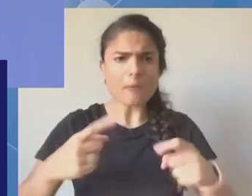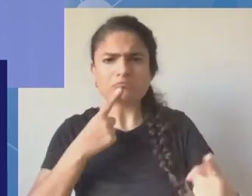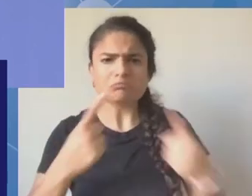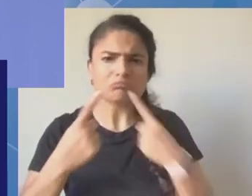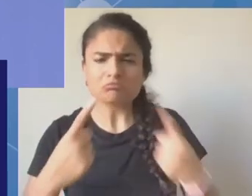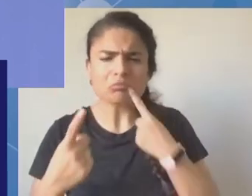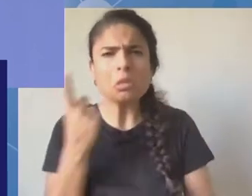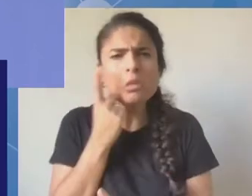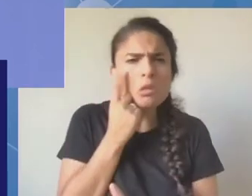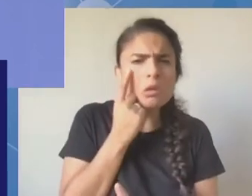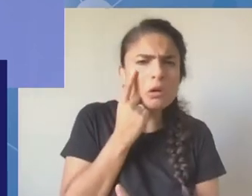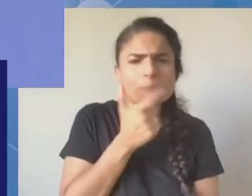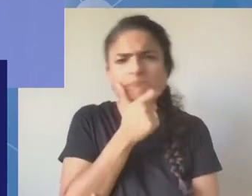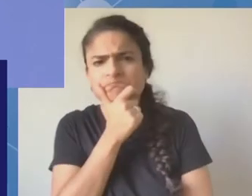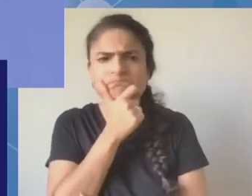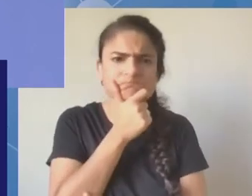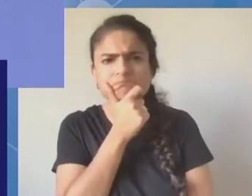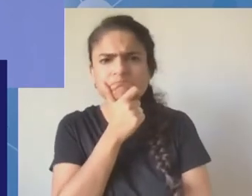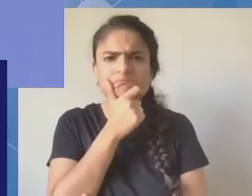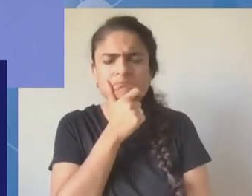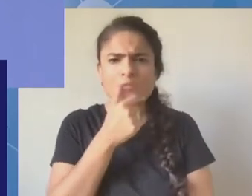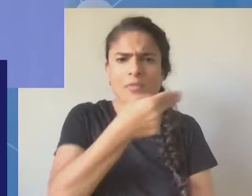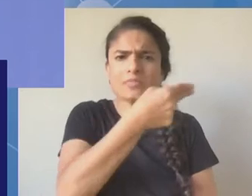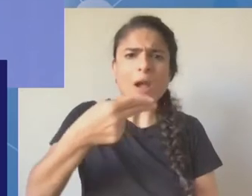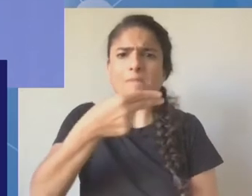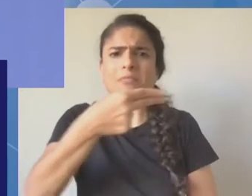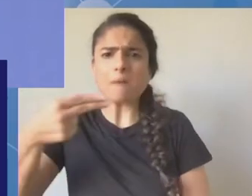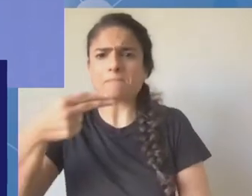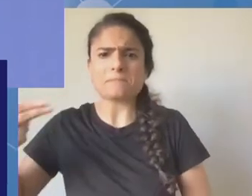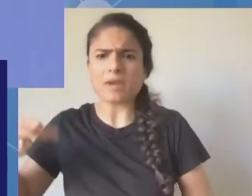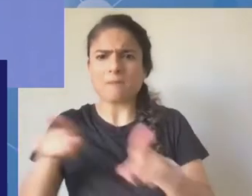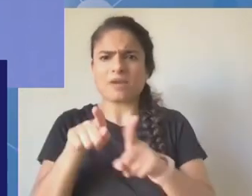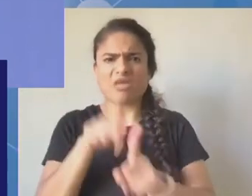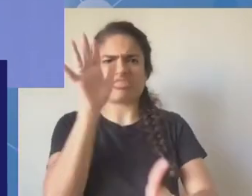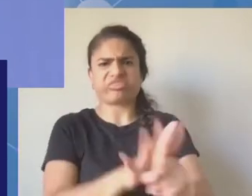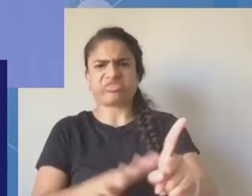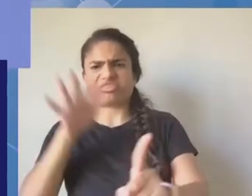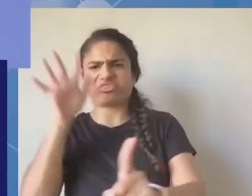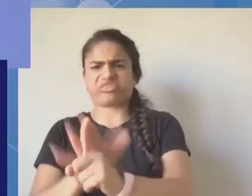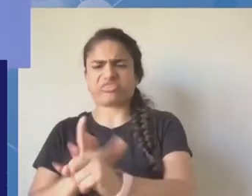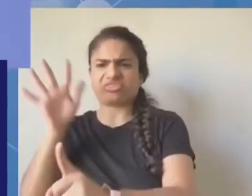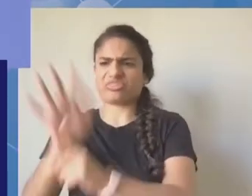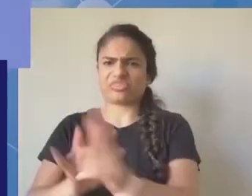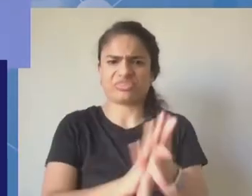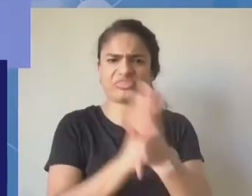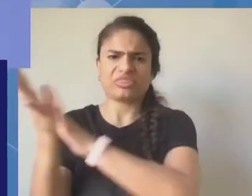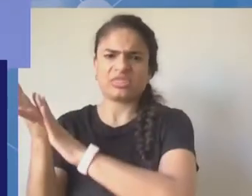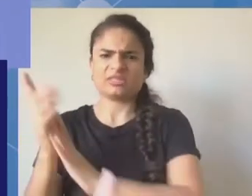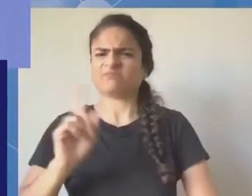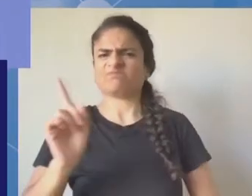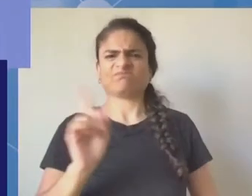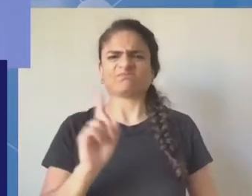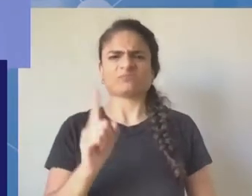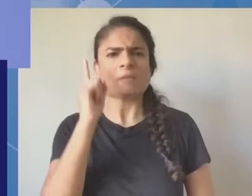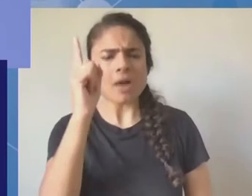上一个合作模式，我们也尽量避免职责或者责